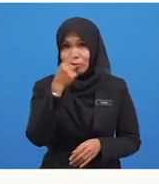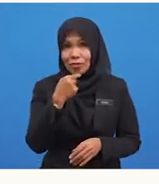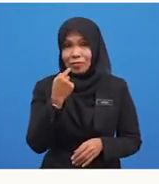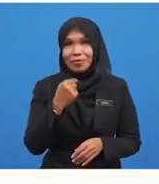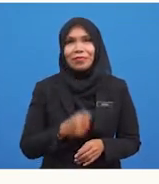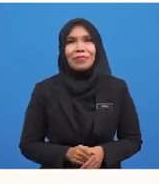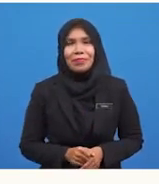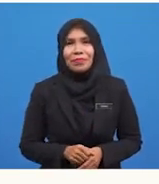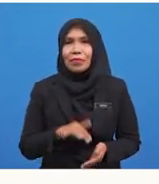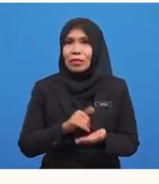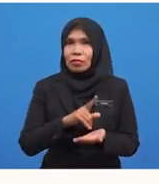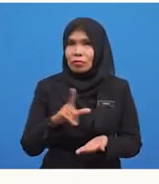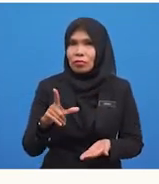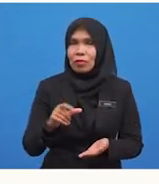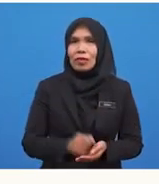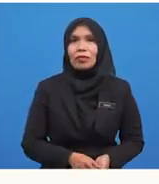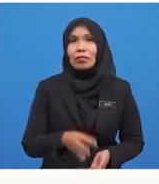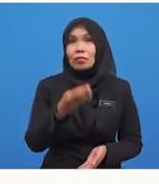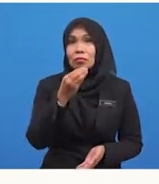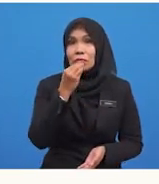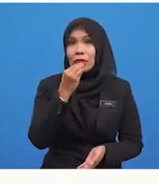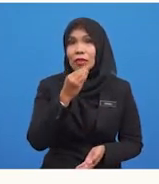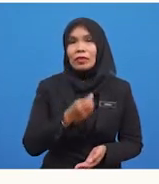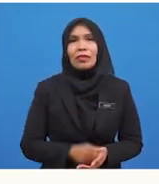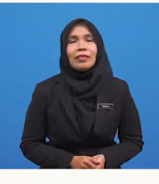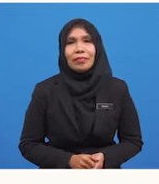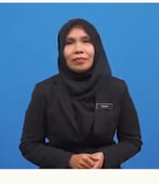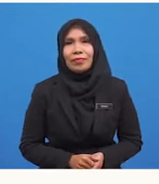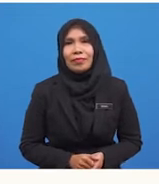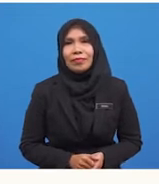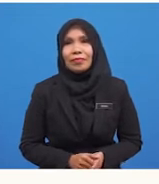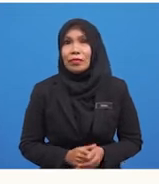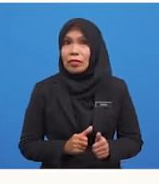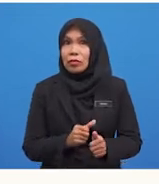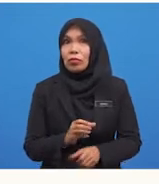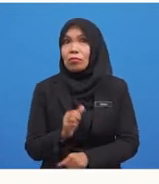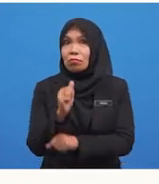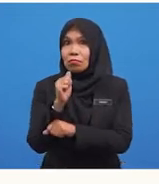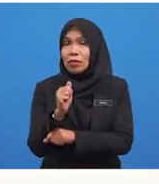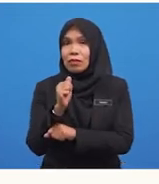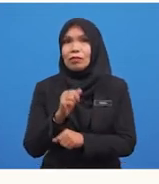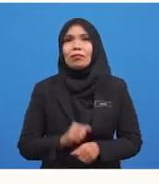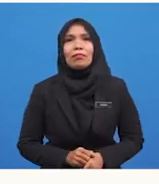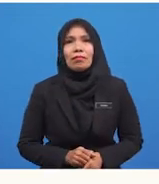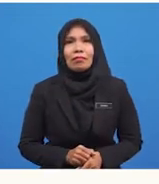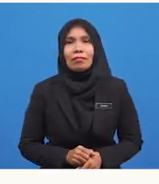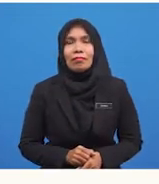santap beradat kebesaran di dalam riwayat zaman